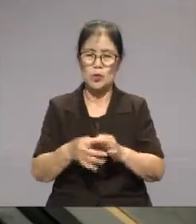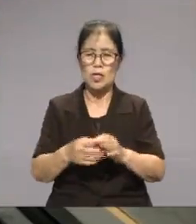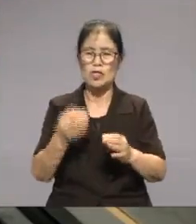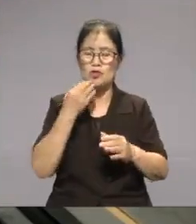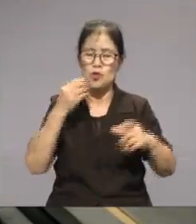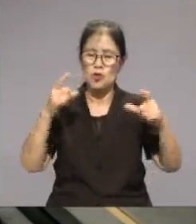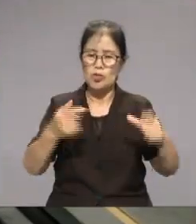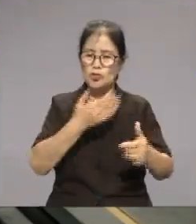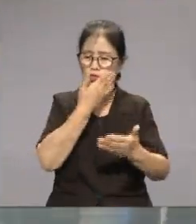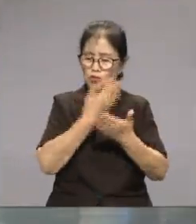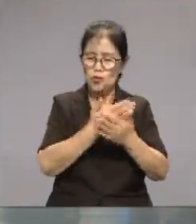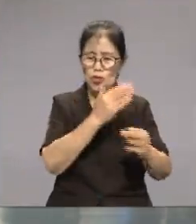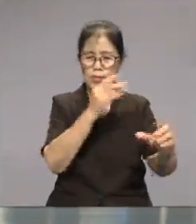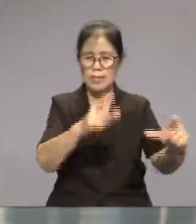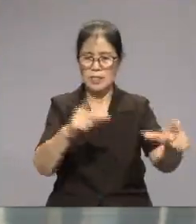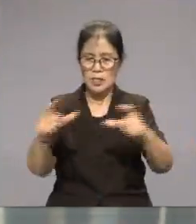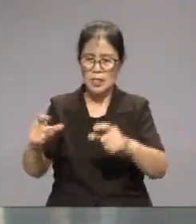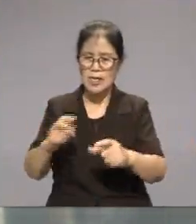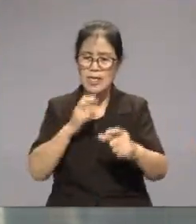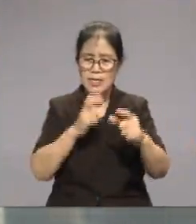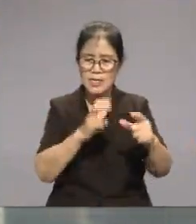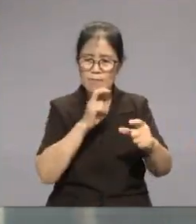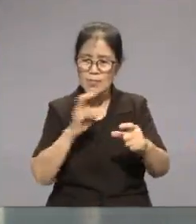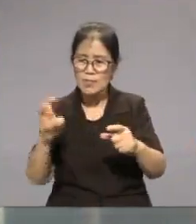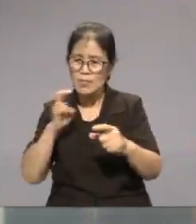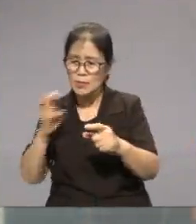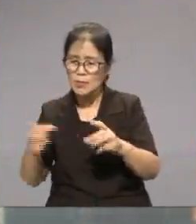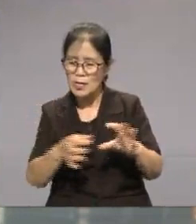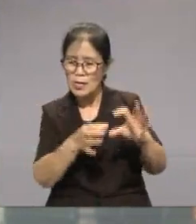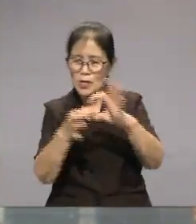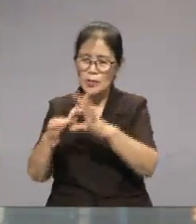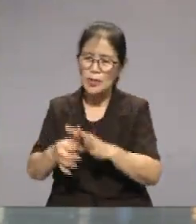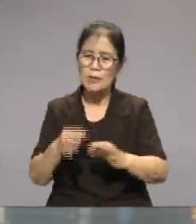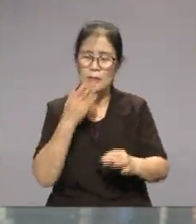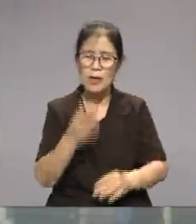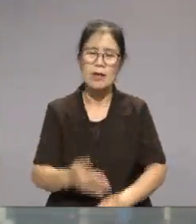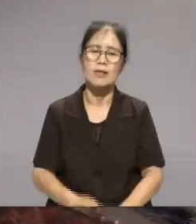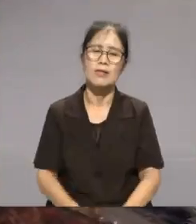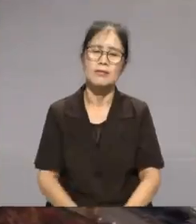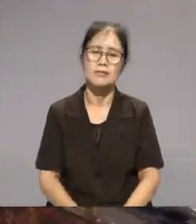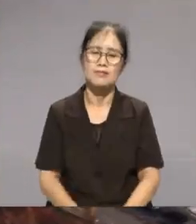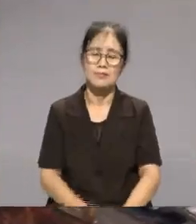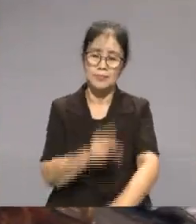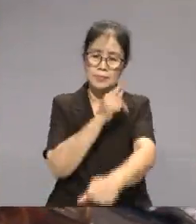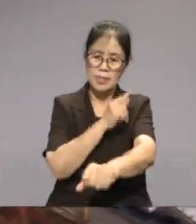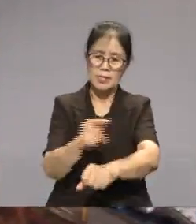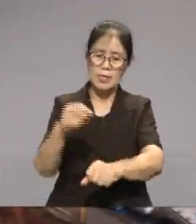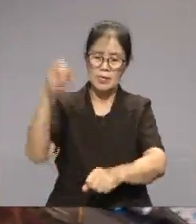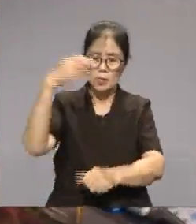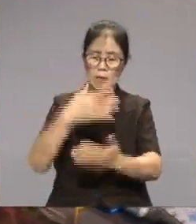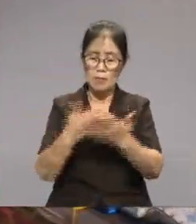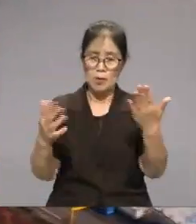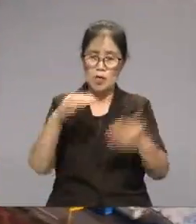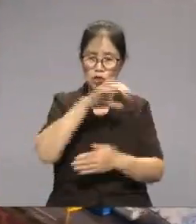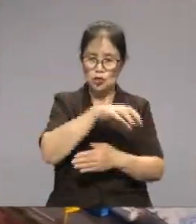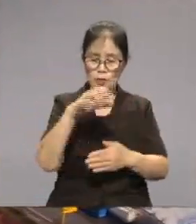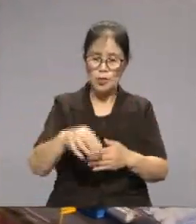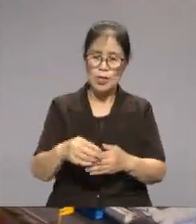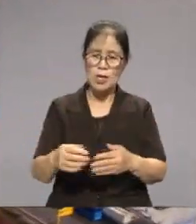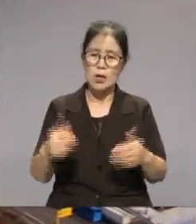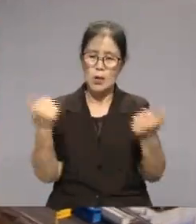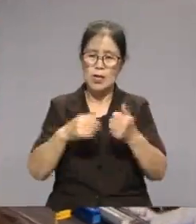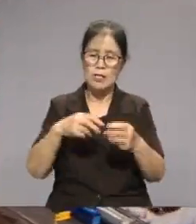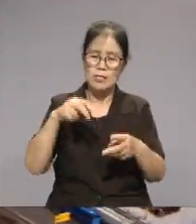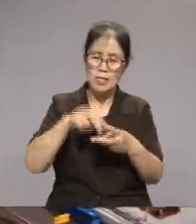수도권 주요 지역에 20분 내 연결을 가능하게 합니다. KTX 광명역 주변엔 컨벤션